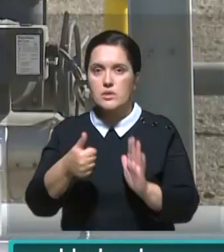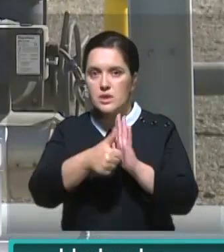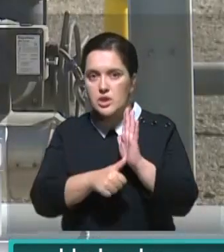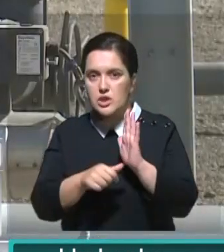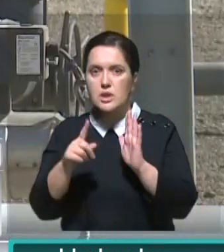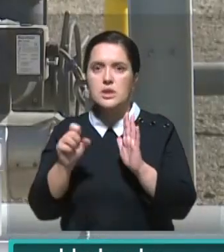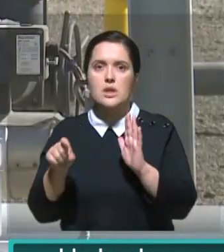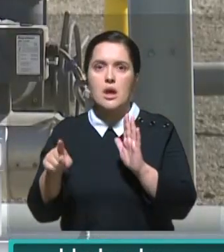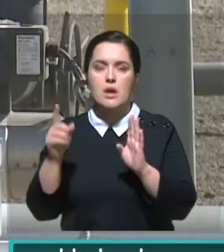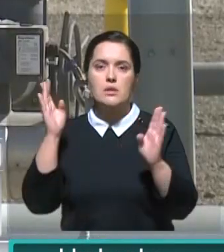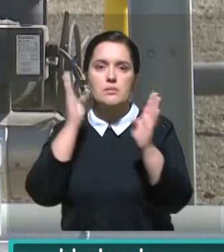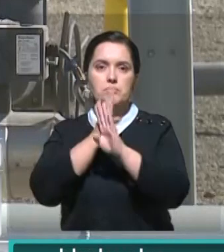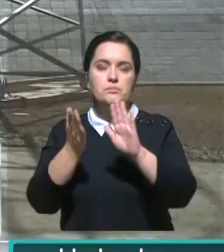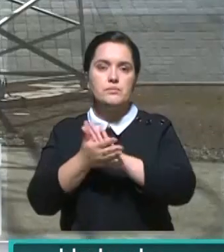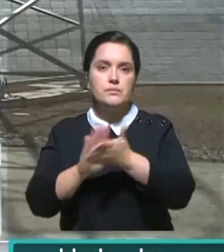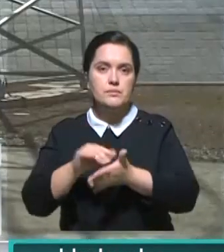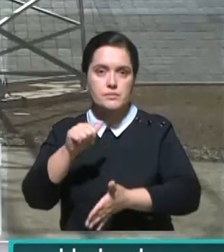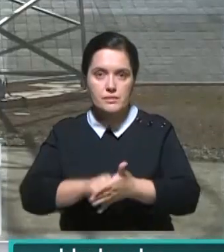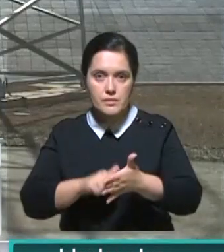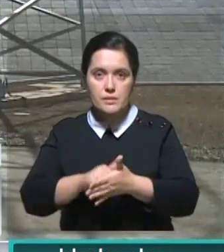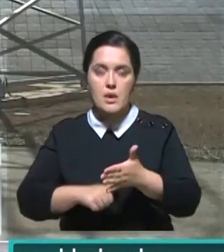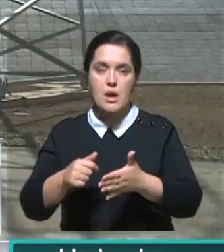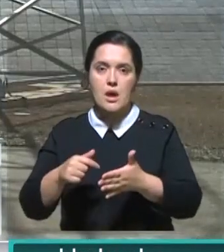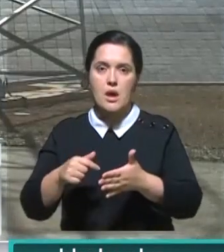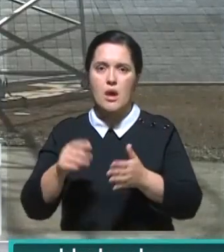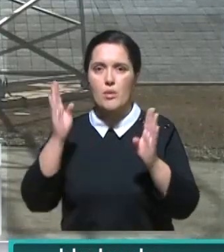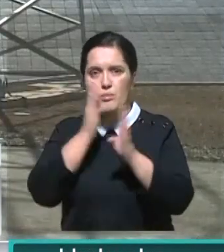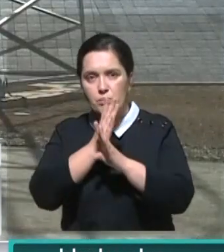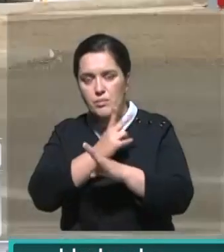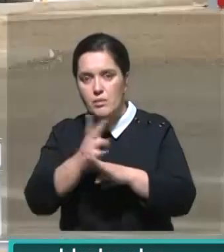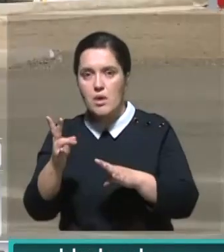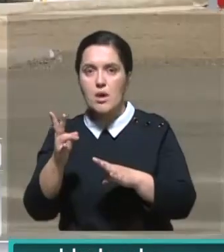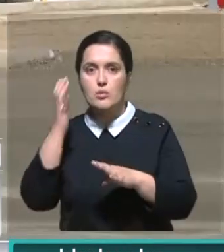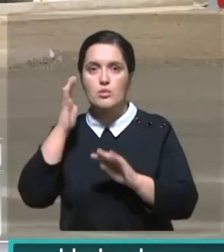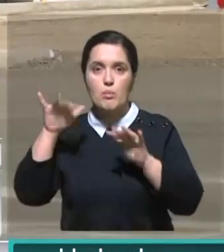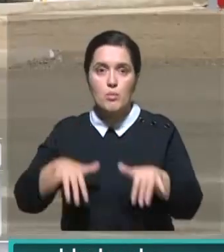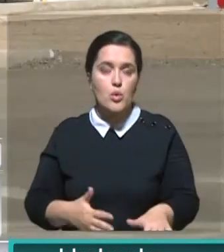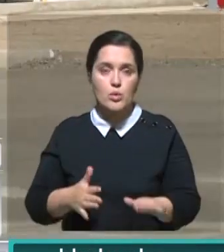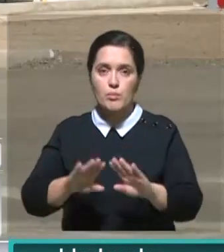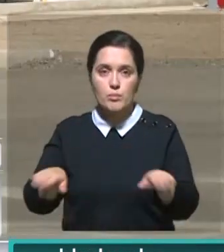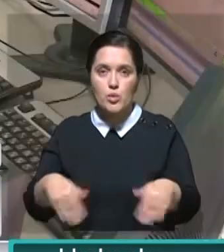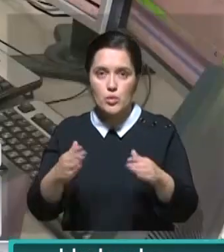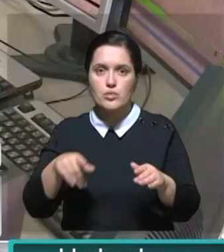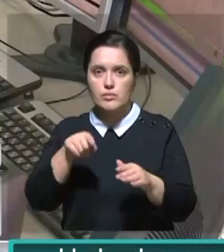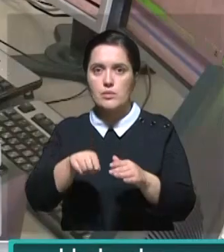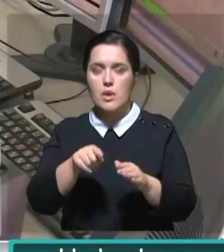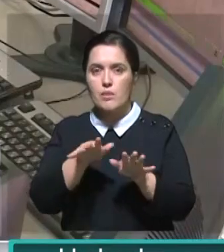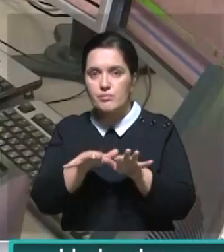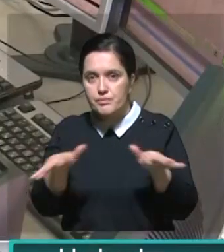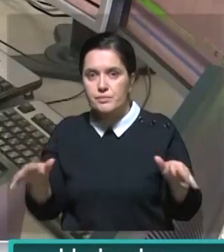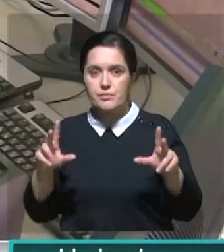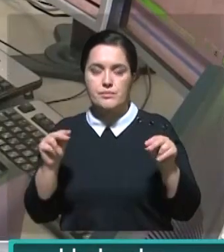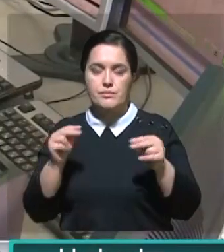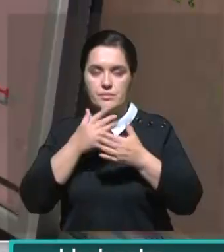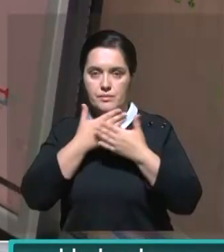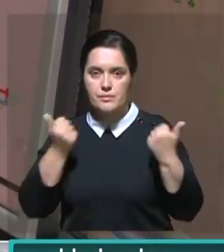произошли из-за сложных гидрометеоусловий. Угрозы населению, флоре и фауне Черного моря отсутствуют, а вот герметичность оборудования сохранена,